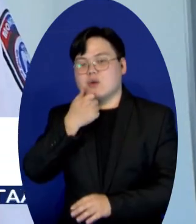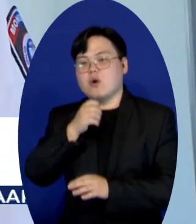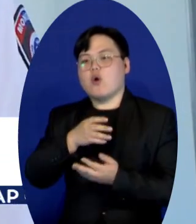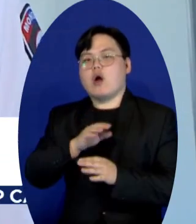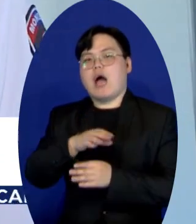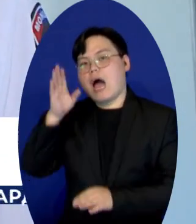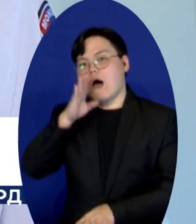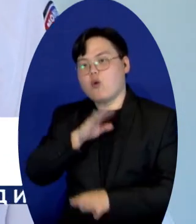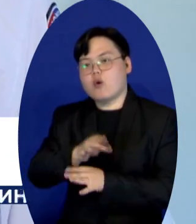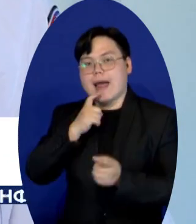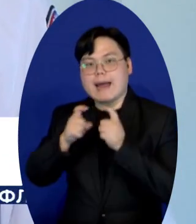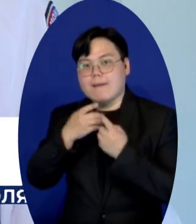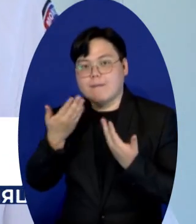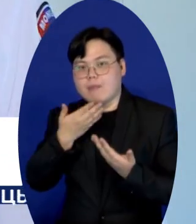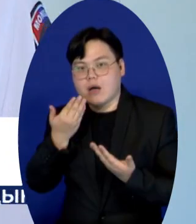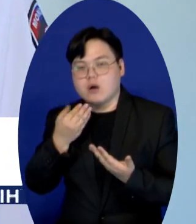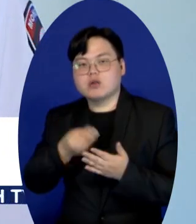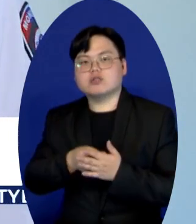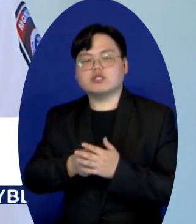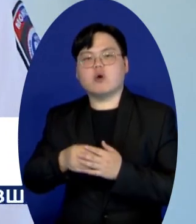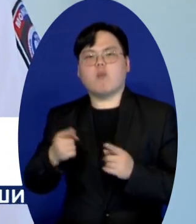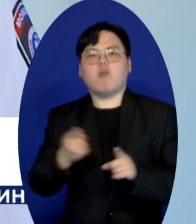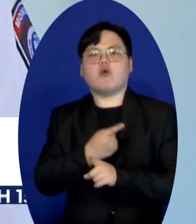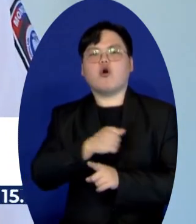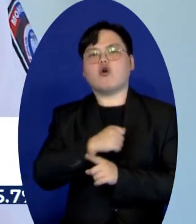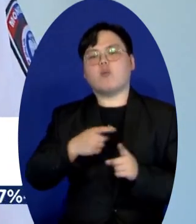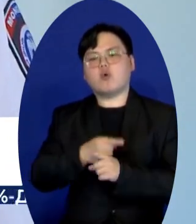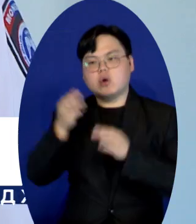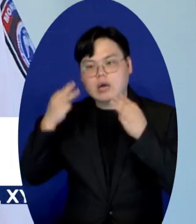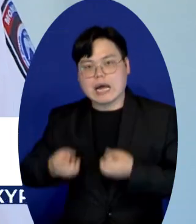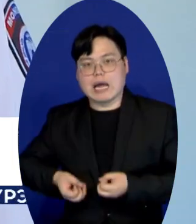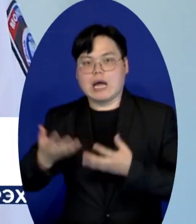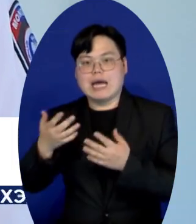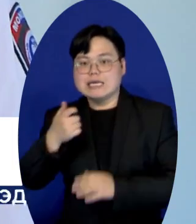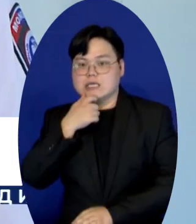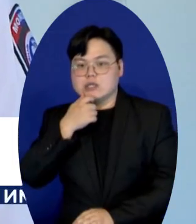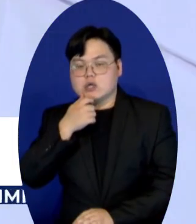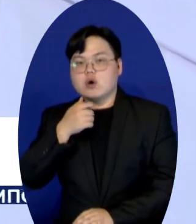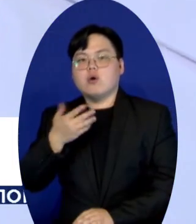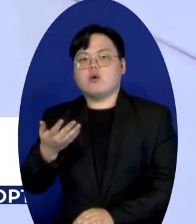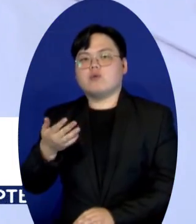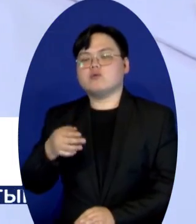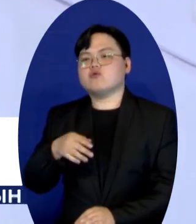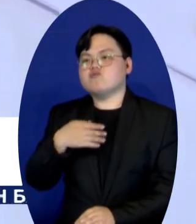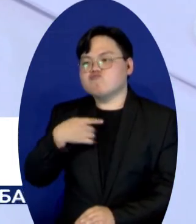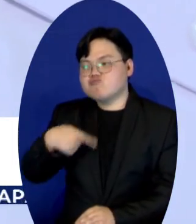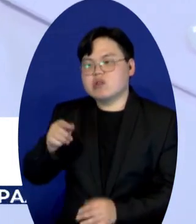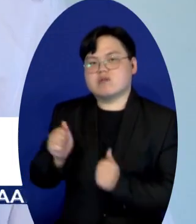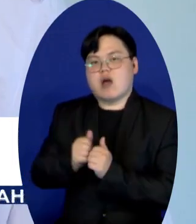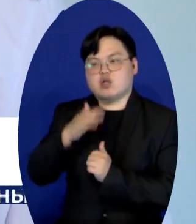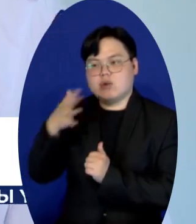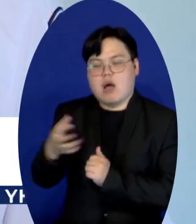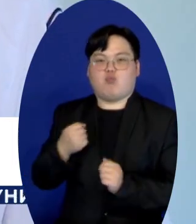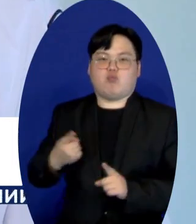бас бол тухайн хүүхд өөрөө аль нэг байдлаар бас буруу шийдвэр гаргах. За нэгсгүй үе тэнгийнхнээс зөвлөгөө авдаг. Тухайн гаргаж